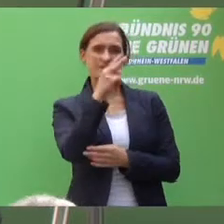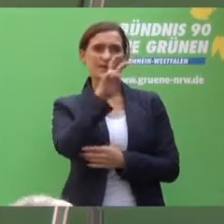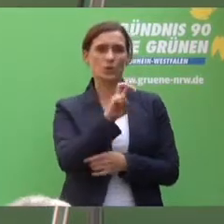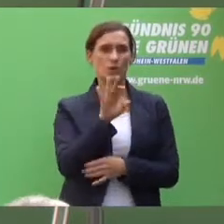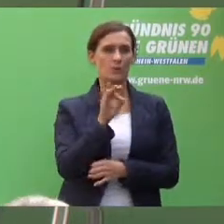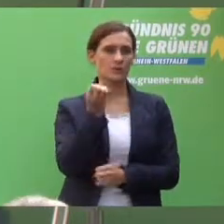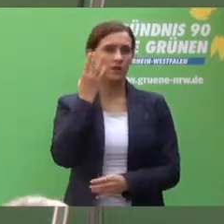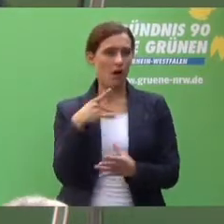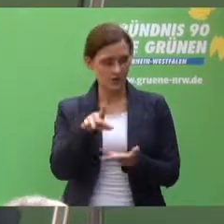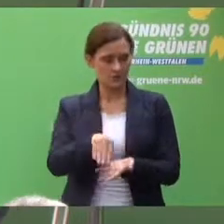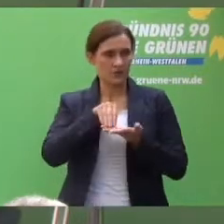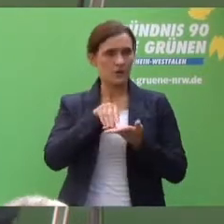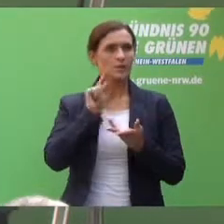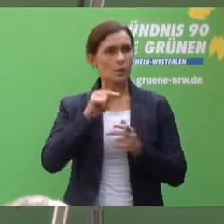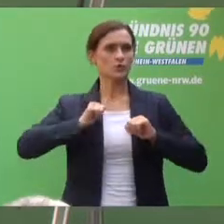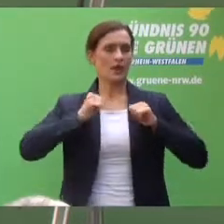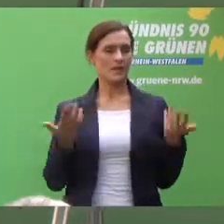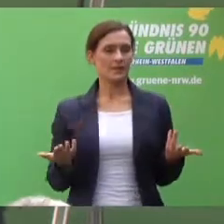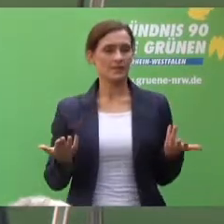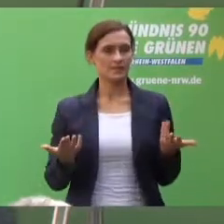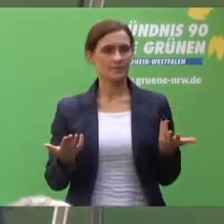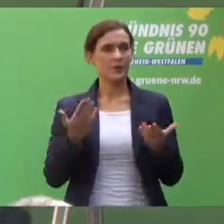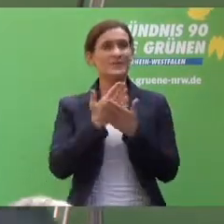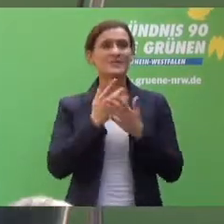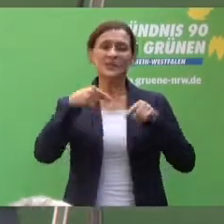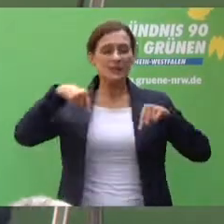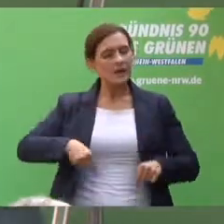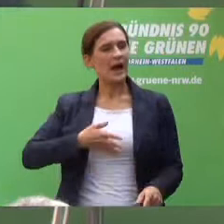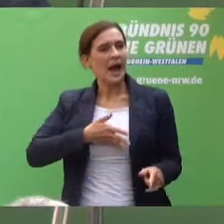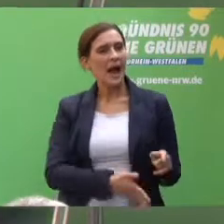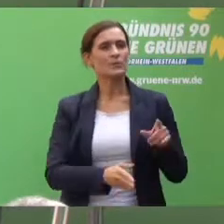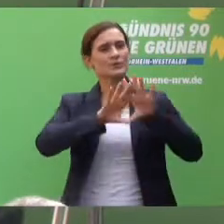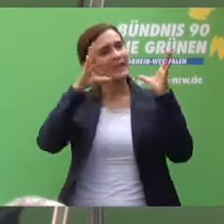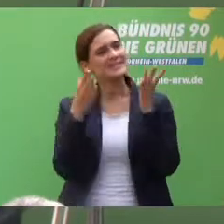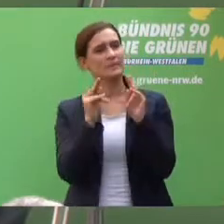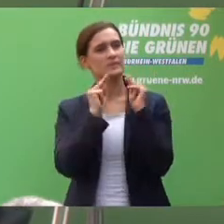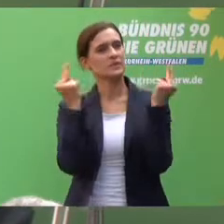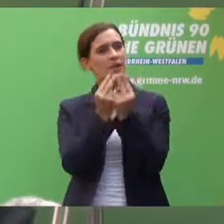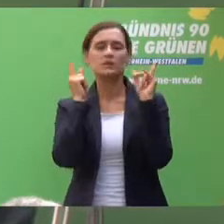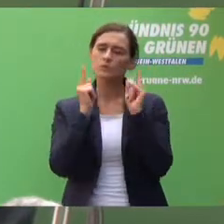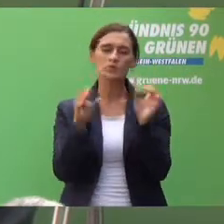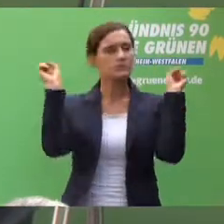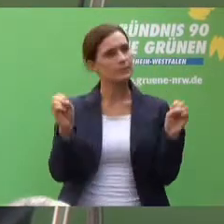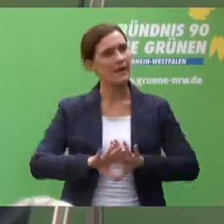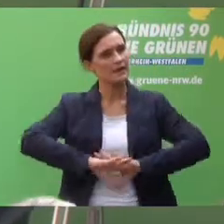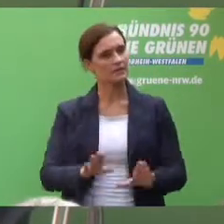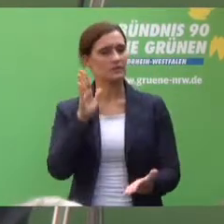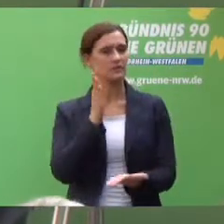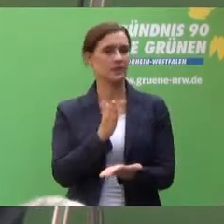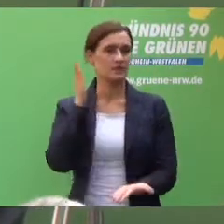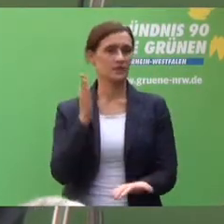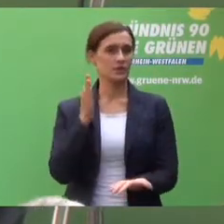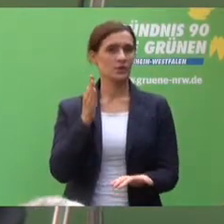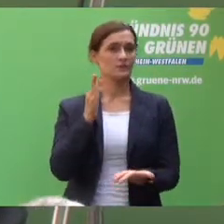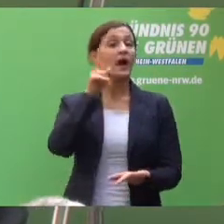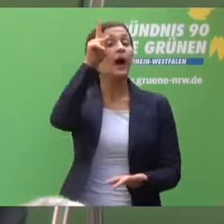müssen. Das ist doch ein Aufruf, die Armut dieser Welt zu beenden. Und was macht die